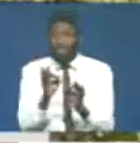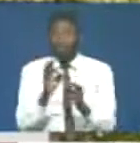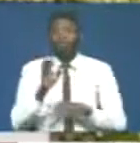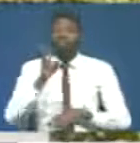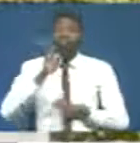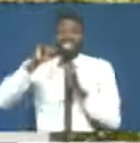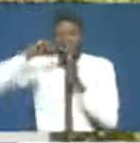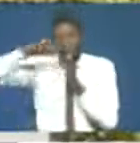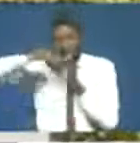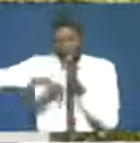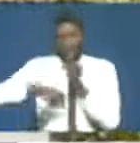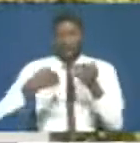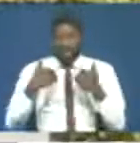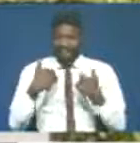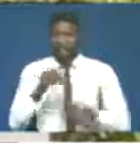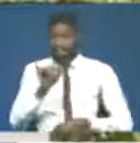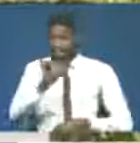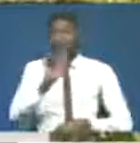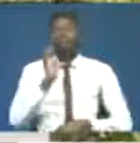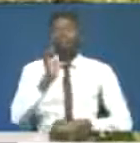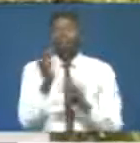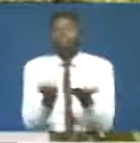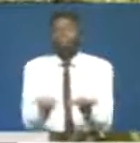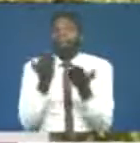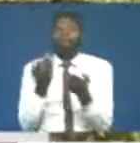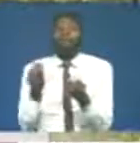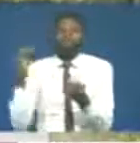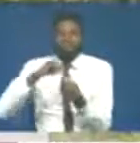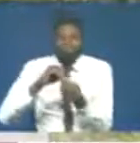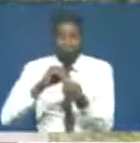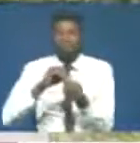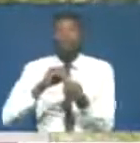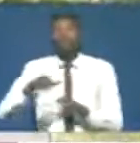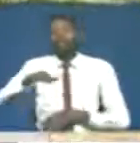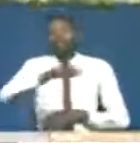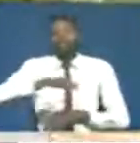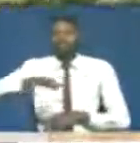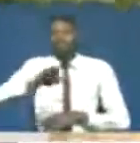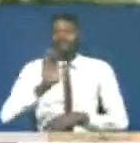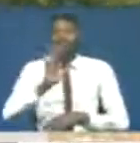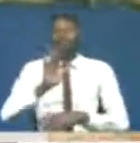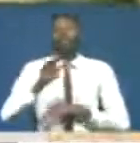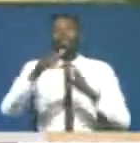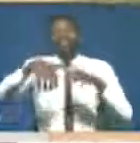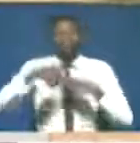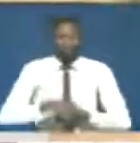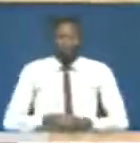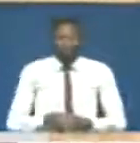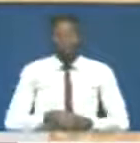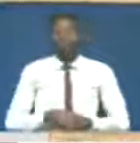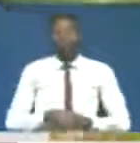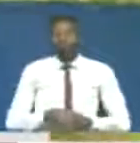maji, kutakuwa na kuboresha zaidi haya mazao ya shamba hili. The meteorological department has warned of less